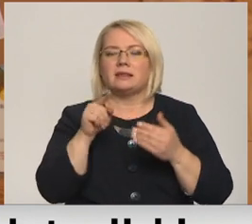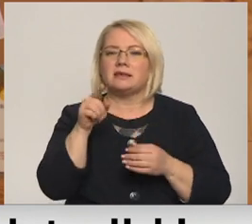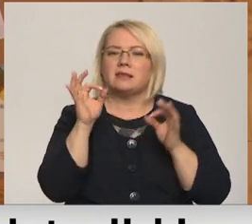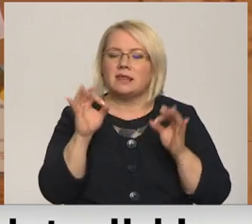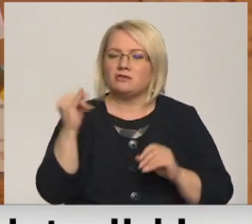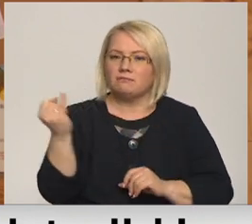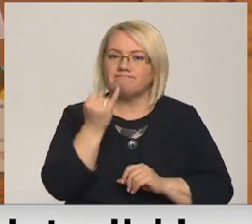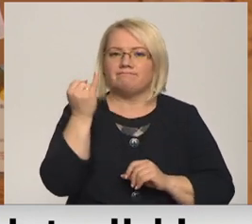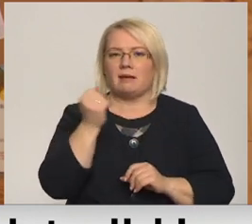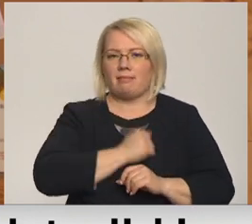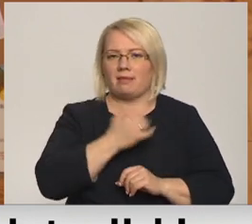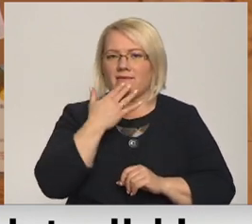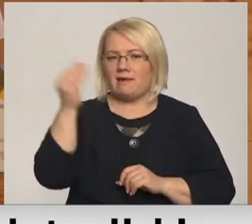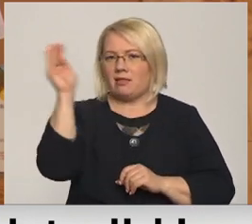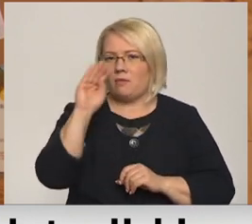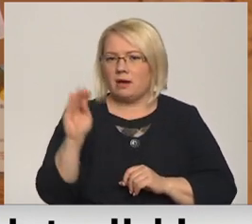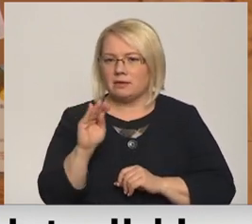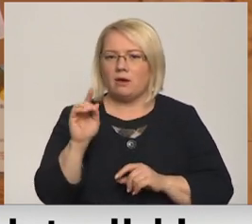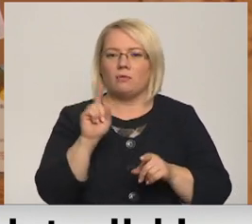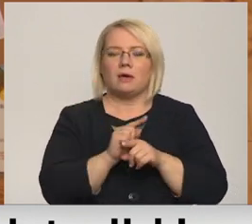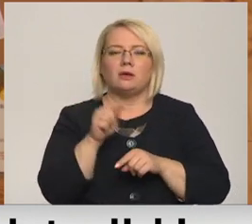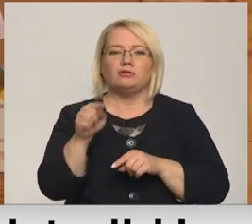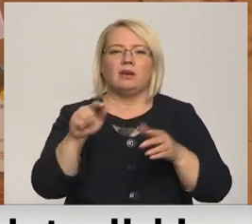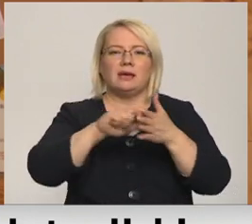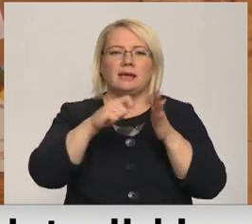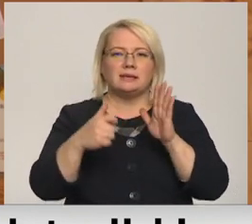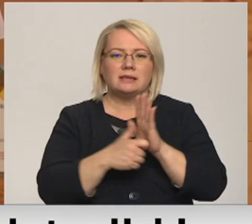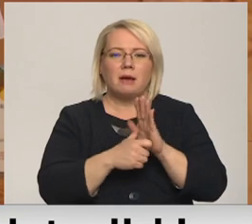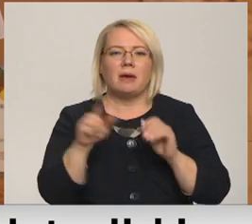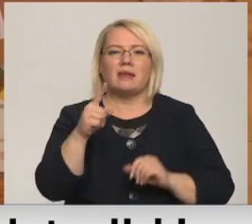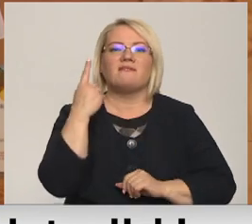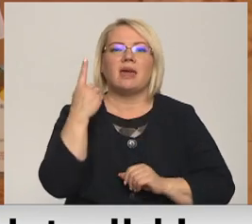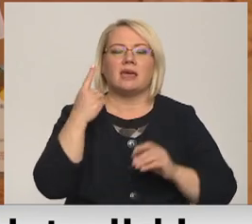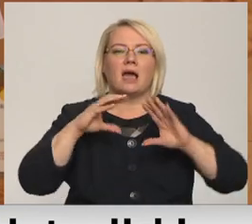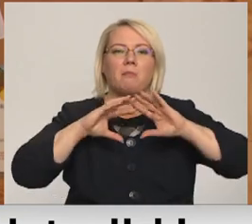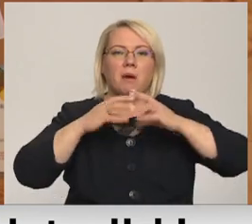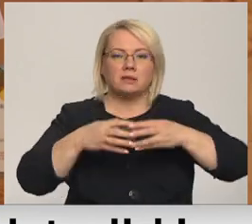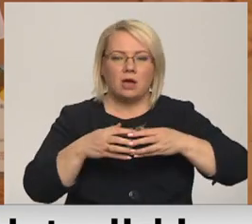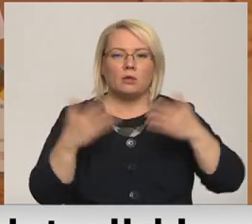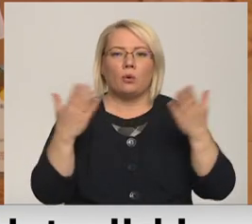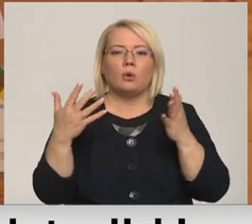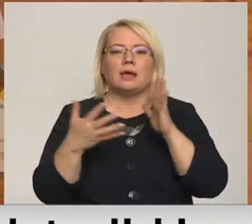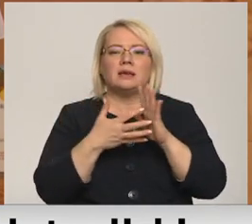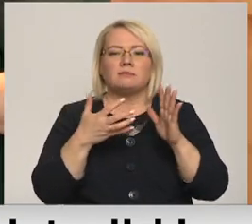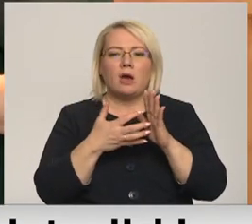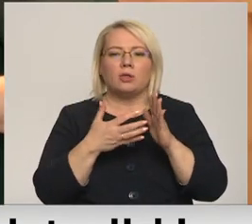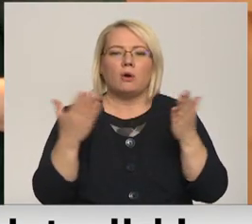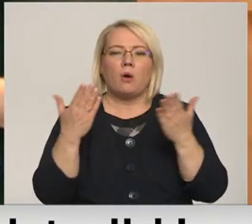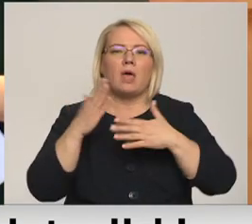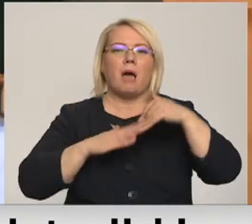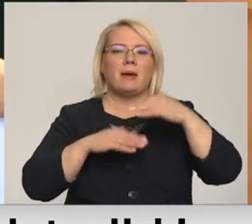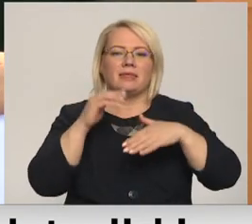vienīgo pasaulē, kur ir izmantot kaut ko dambarnīcībai.